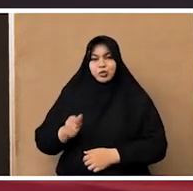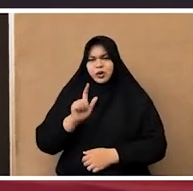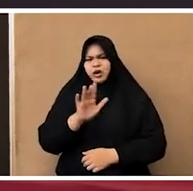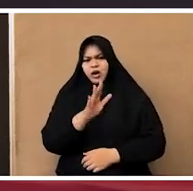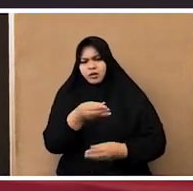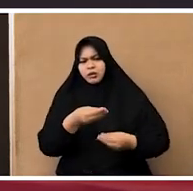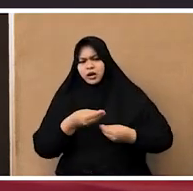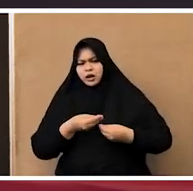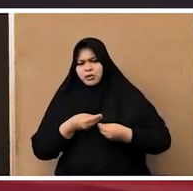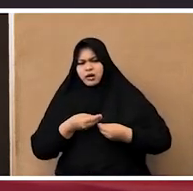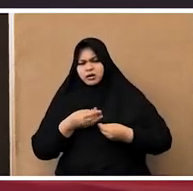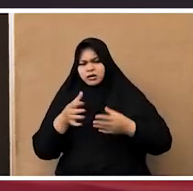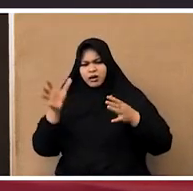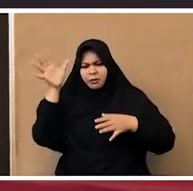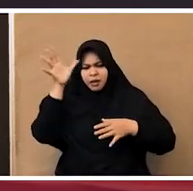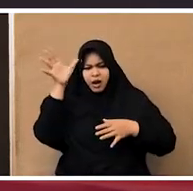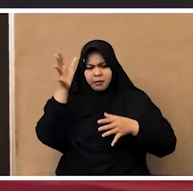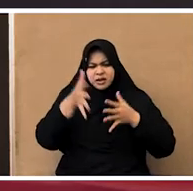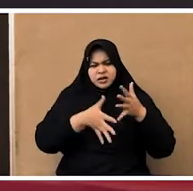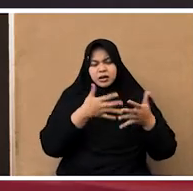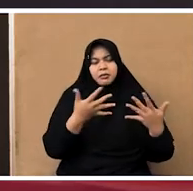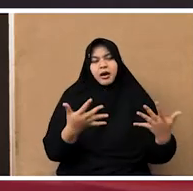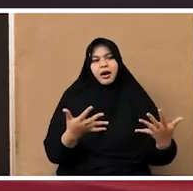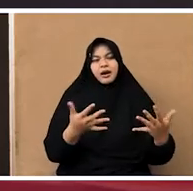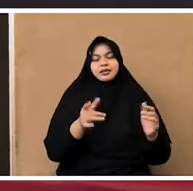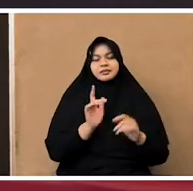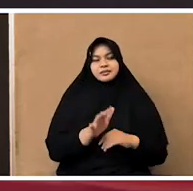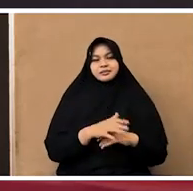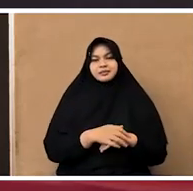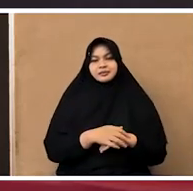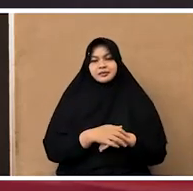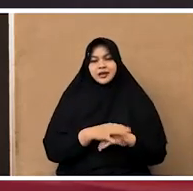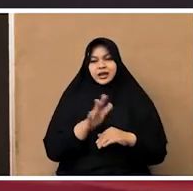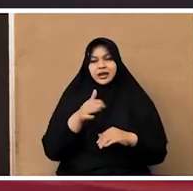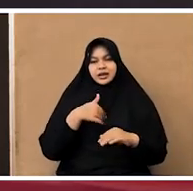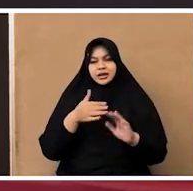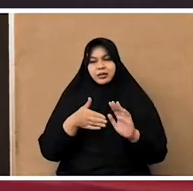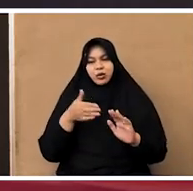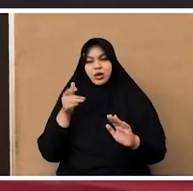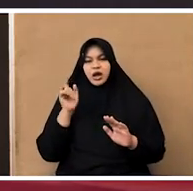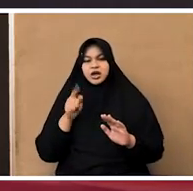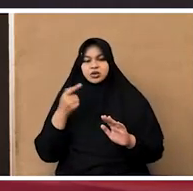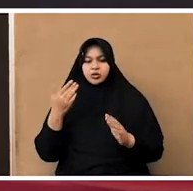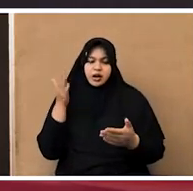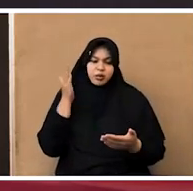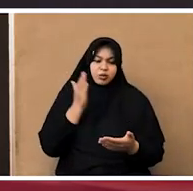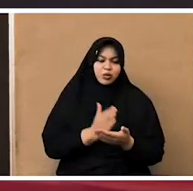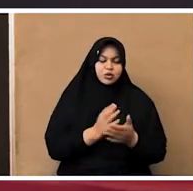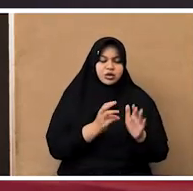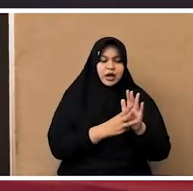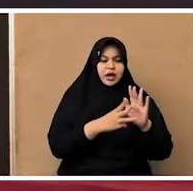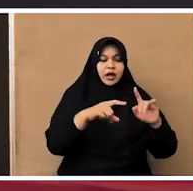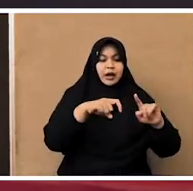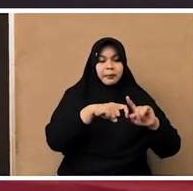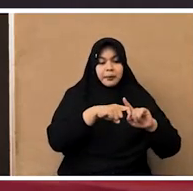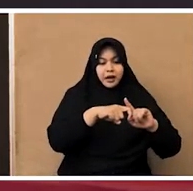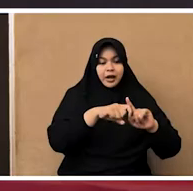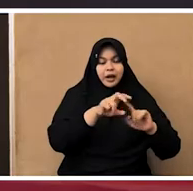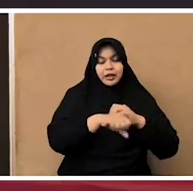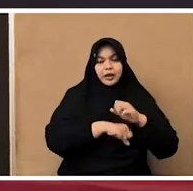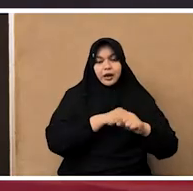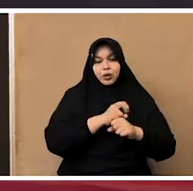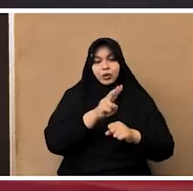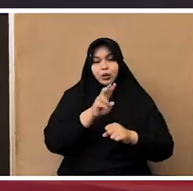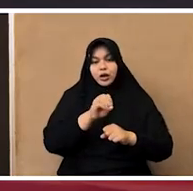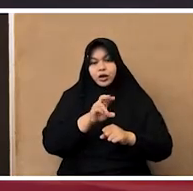nerima itu kalau nggak paham bahasa isyaratnya itu kan jadi ini menurut saya agak mundur karena sudah ada putusan MK tahun 2021 meskipun